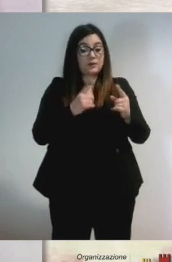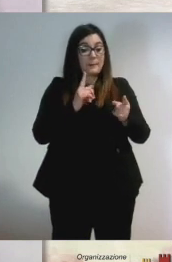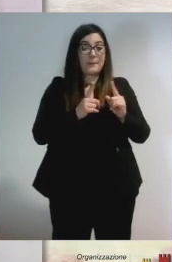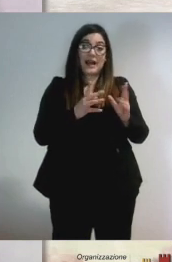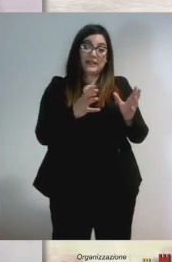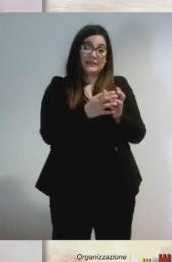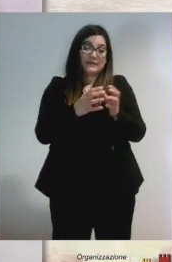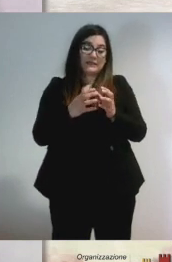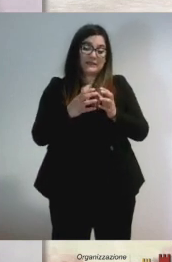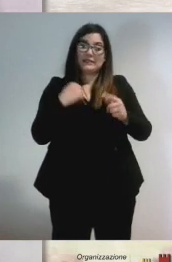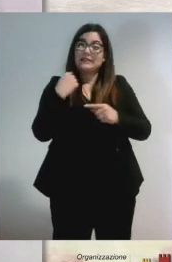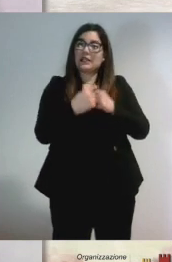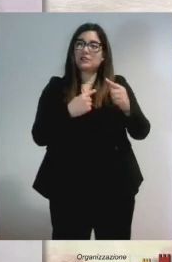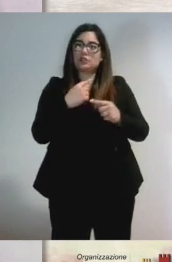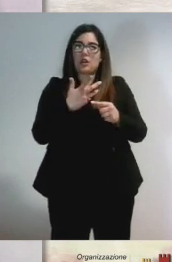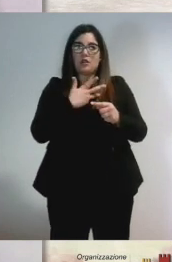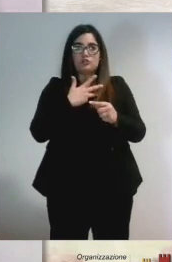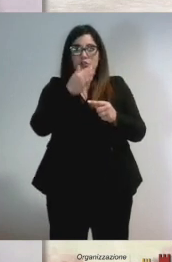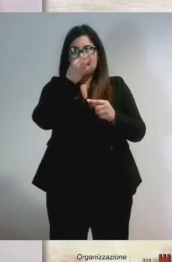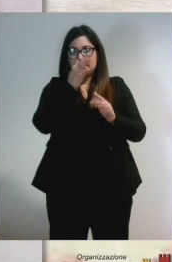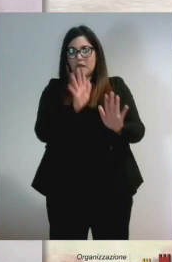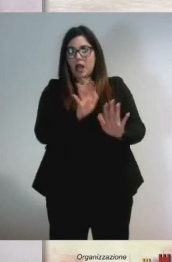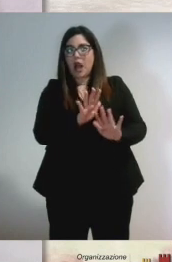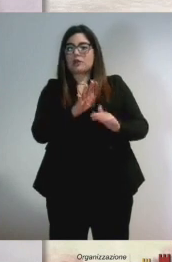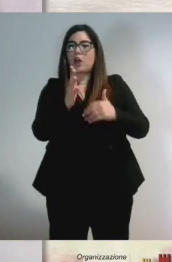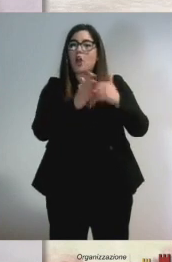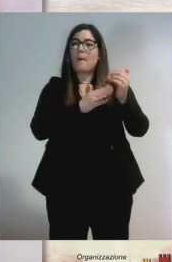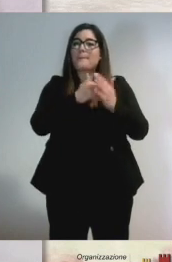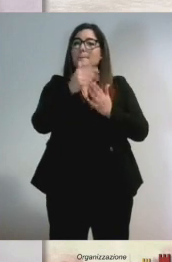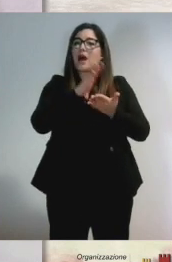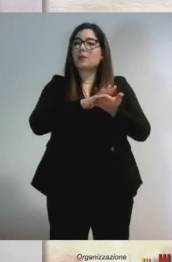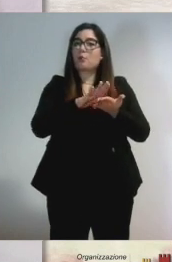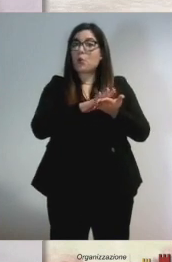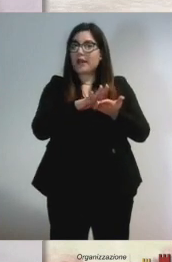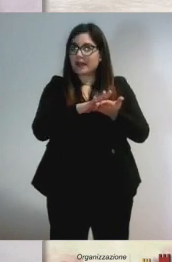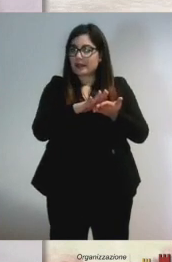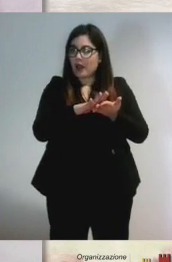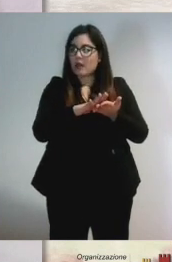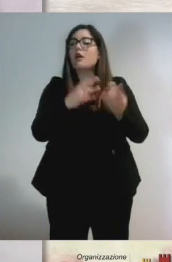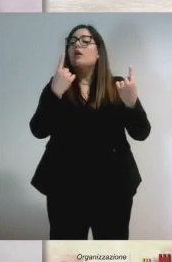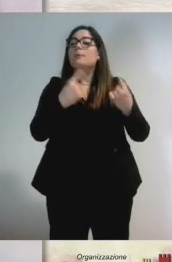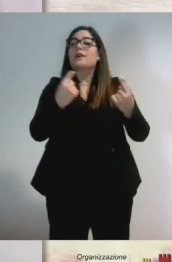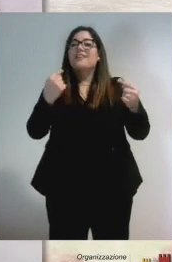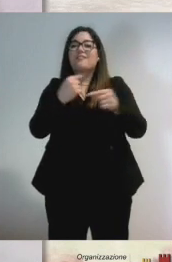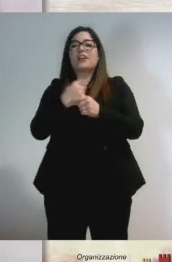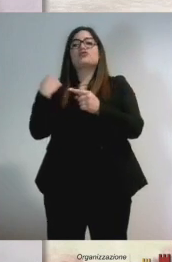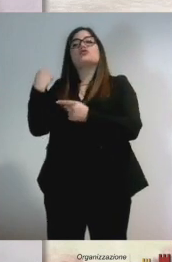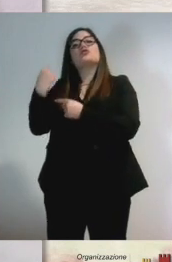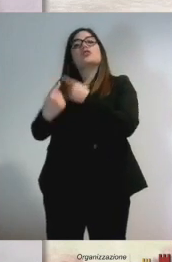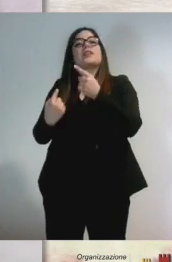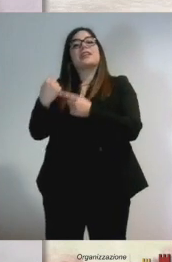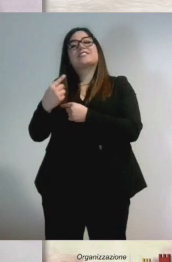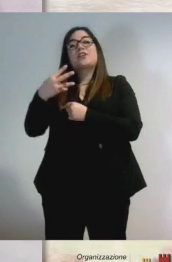travolti dagli scandali travolti da Mani pulite e invece La generazione dei dei